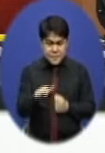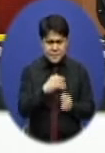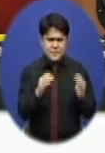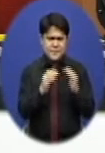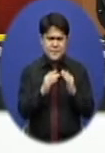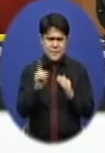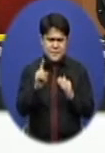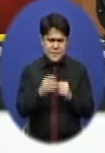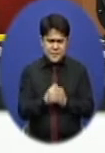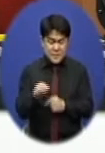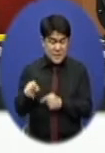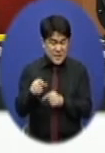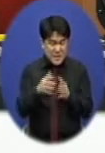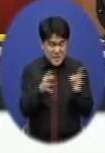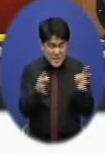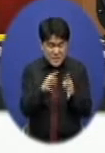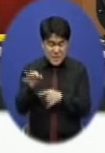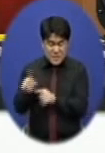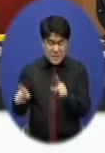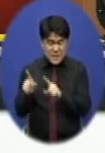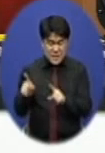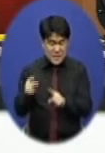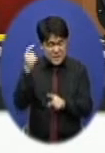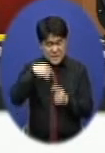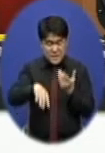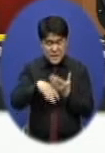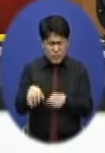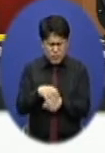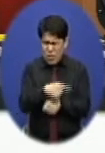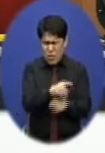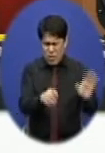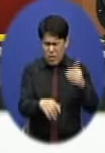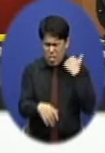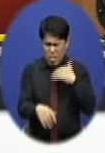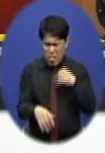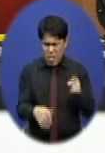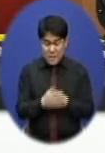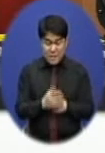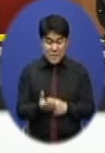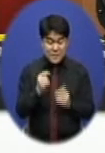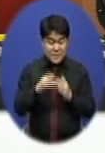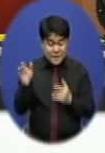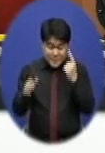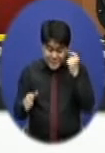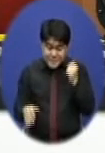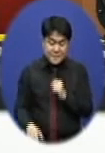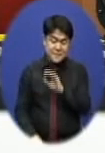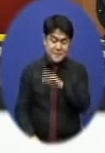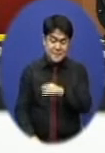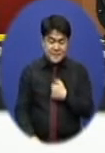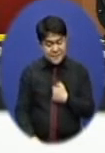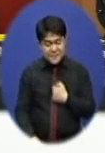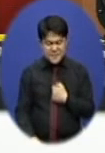아파트다 보니까 시골 사시는 분이다. 아, 뭐 향수병 안 오실라고 같은 것 때문에 네. 그래서 몇 번 오셨어도 바로 가시려고 하셔서요. 네, 네 좀